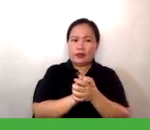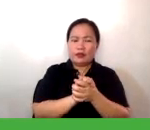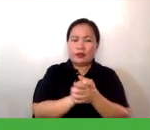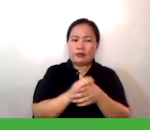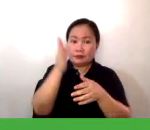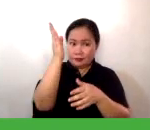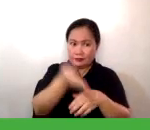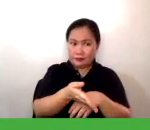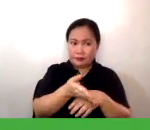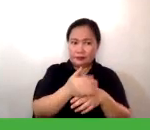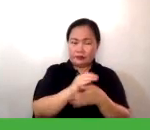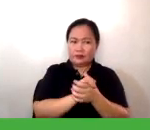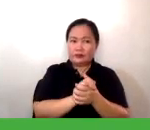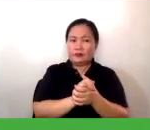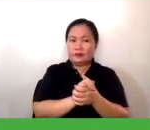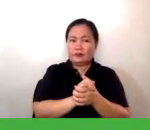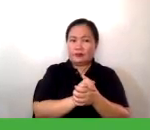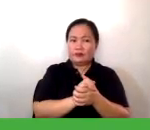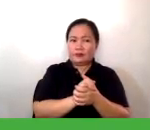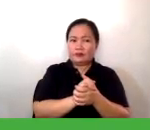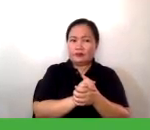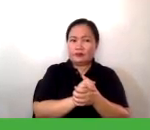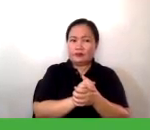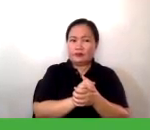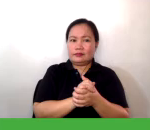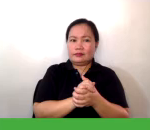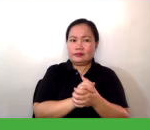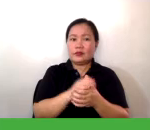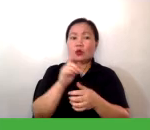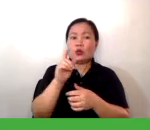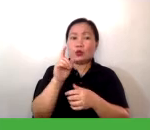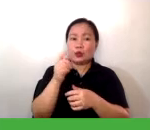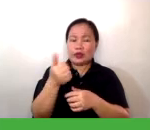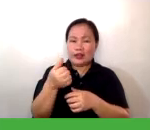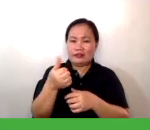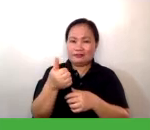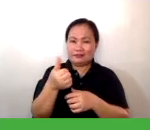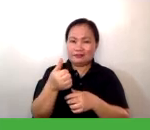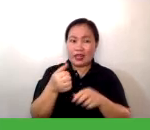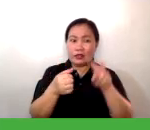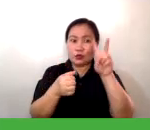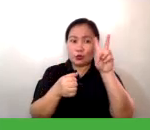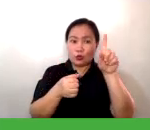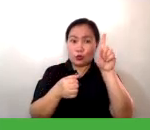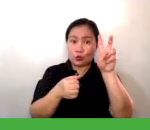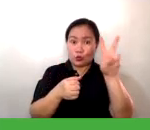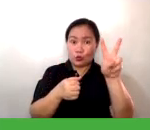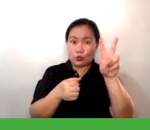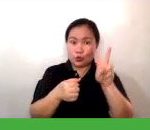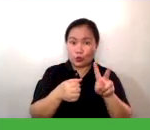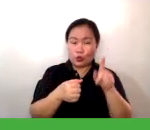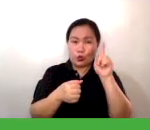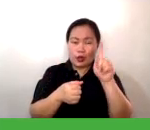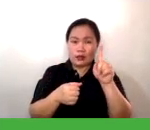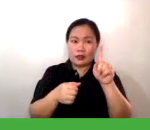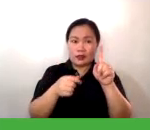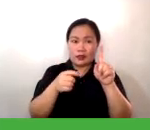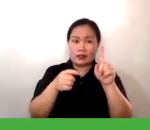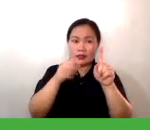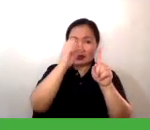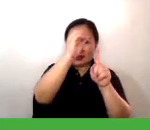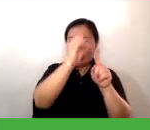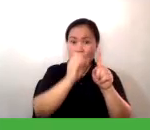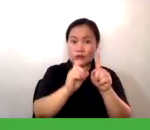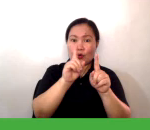200 milliliters. Okay, so this will be canceled. So, 2,000 divided by 200, that is 10.